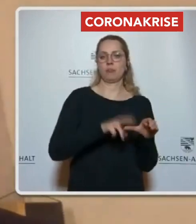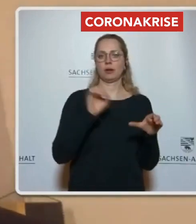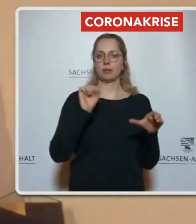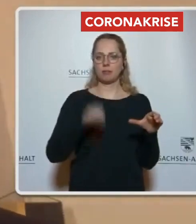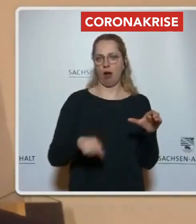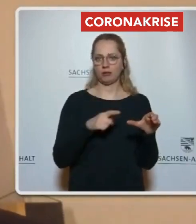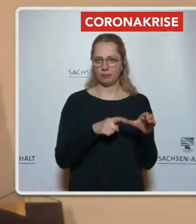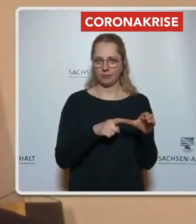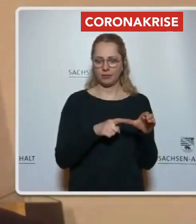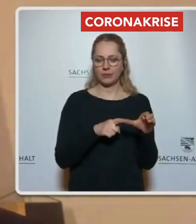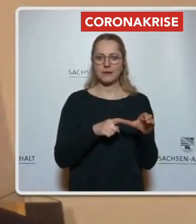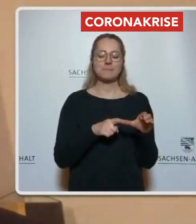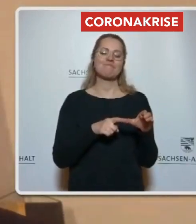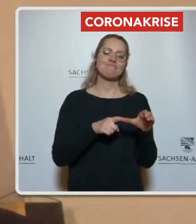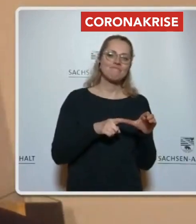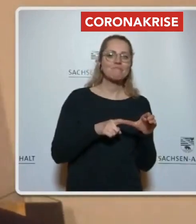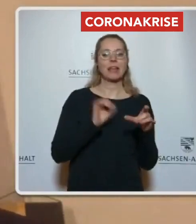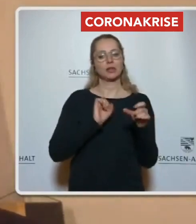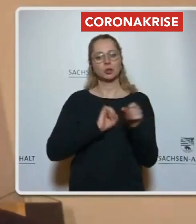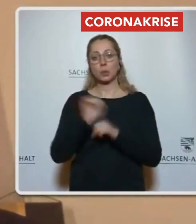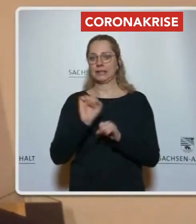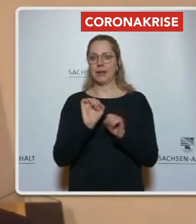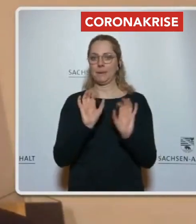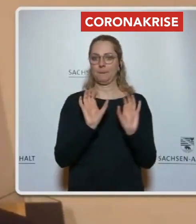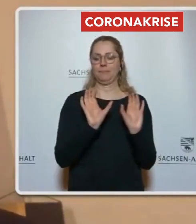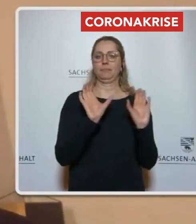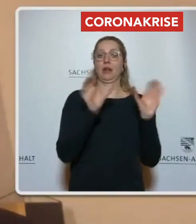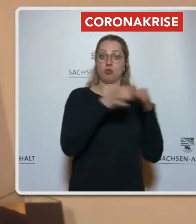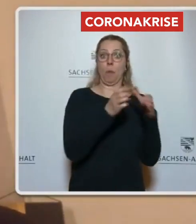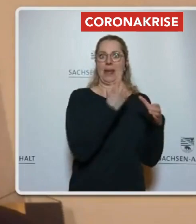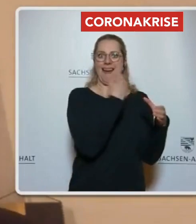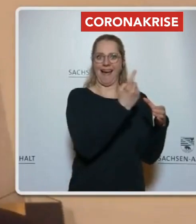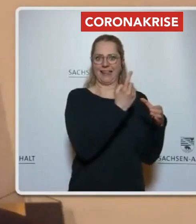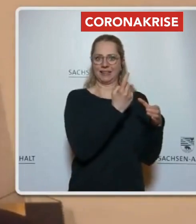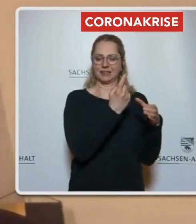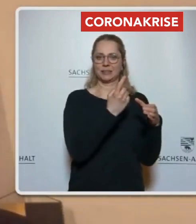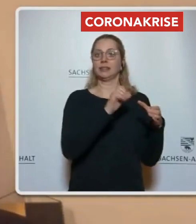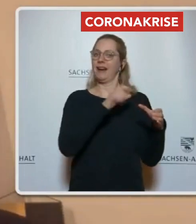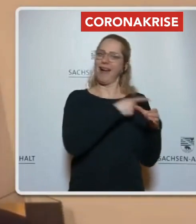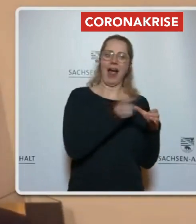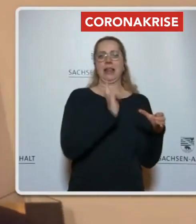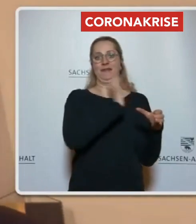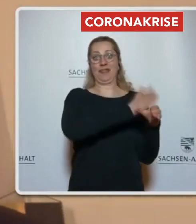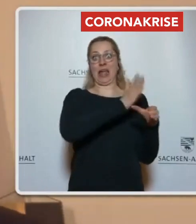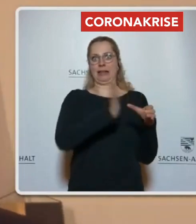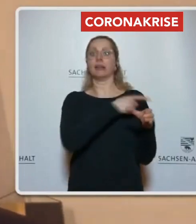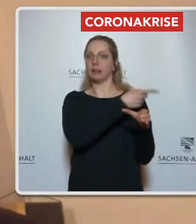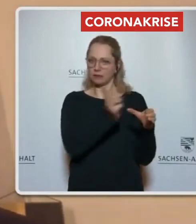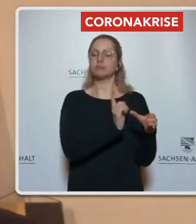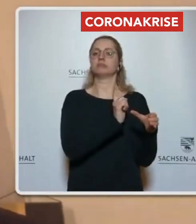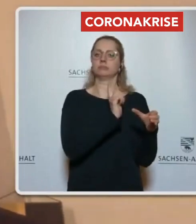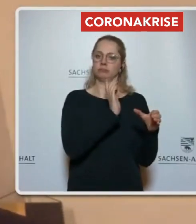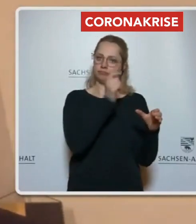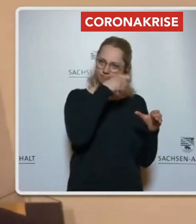Das heißt aber trotzdem, dass die Kategorie 1, die Priorität 1, erstmal durchgeimpft sein muss. Sodass also jetzt